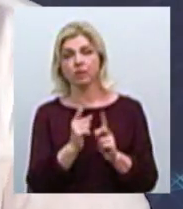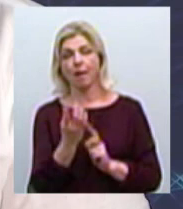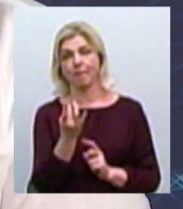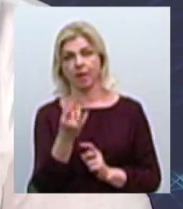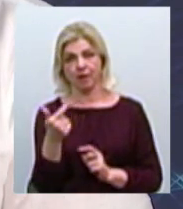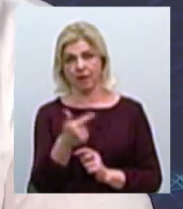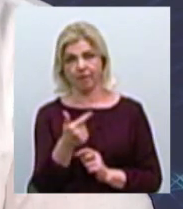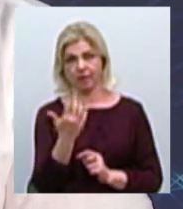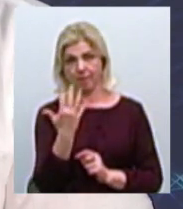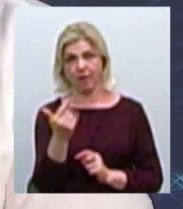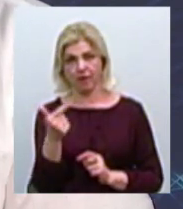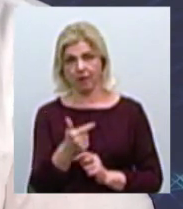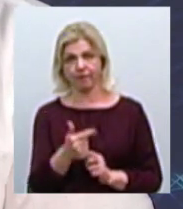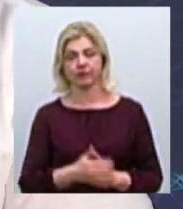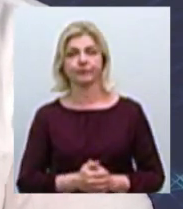гривень.